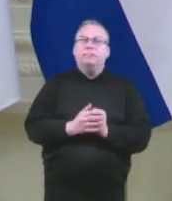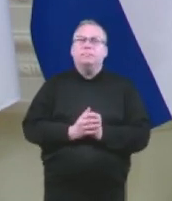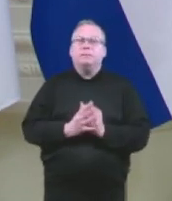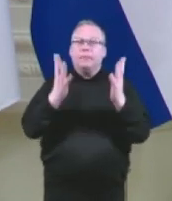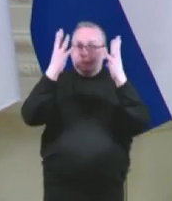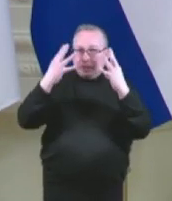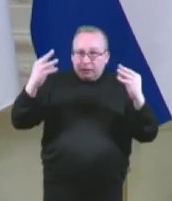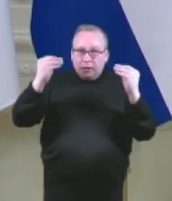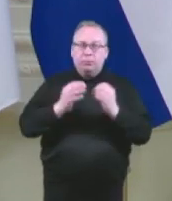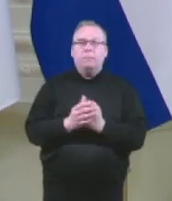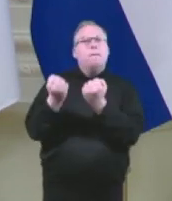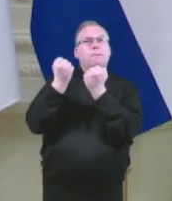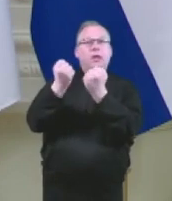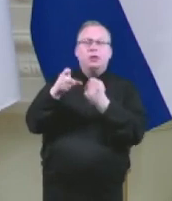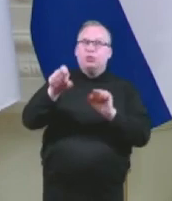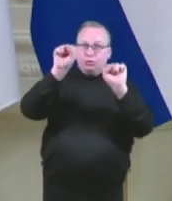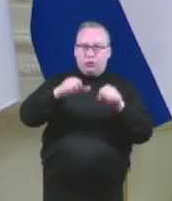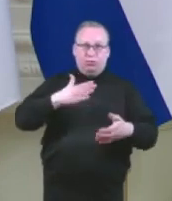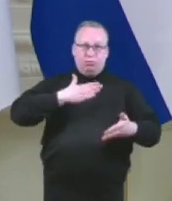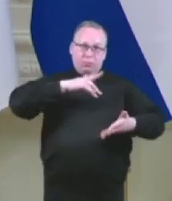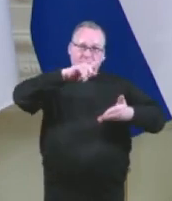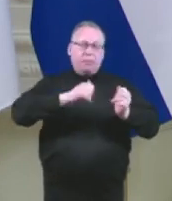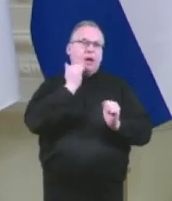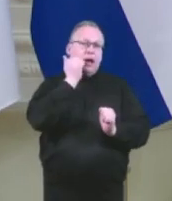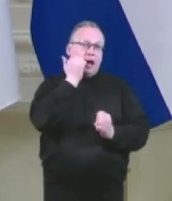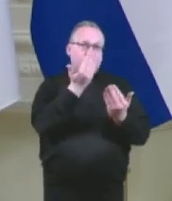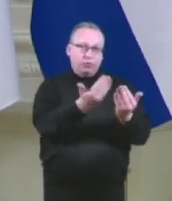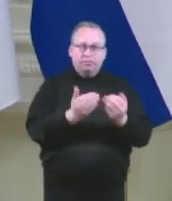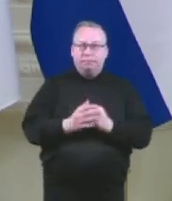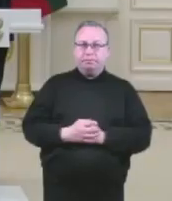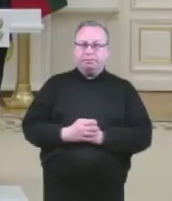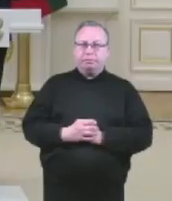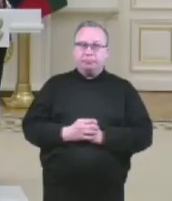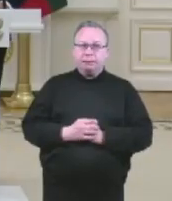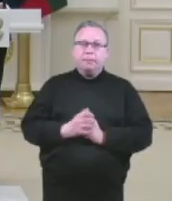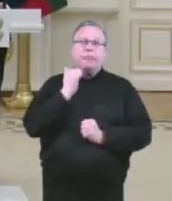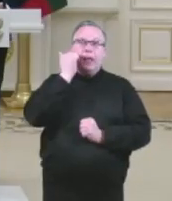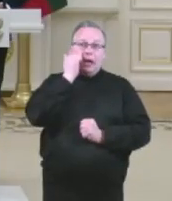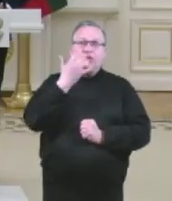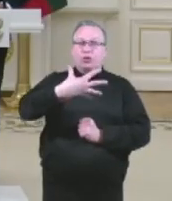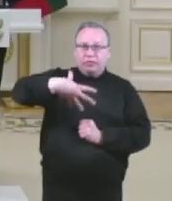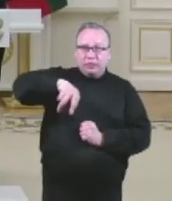Niderlandai palaiko jūs ir jūs galite mumis pasitikėti. Ačiū jums labai. Well, ačiū visiems ir gražaus vakaro.